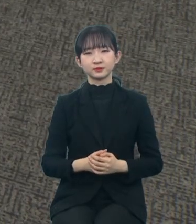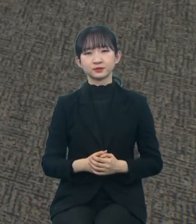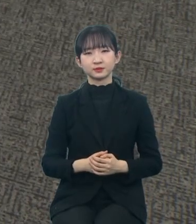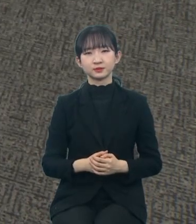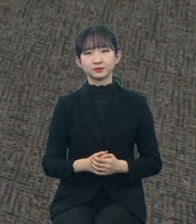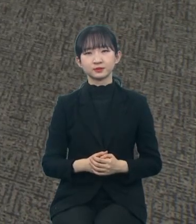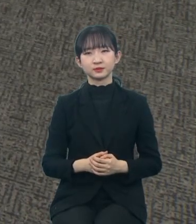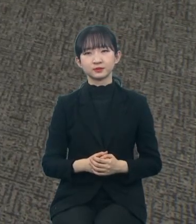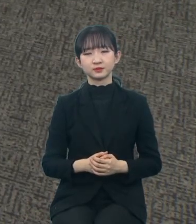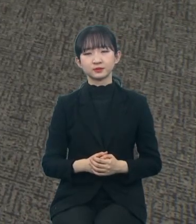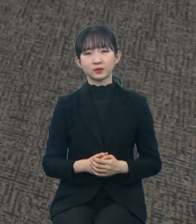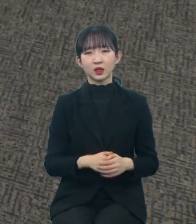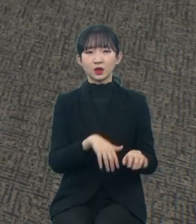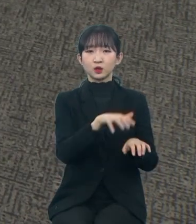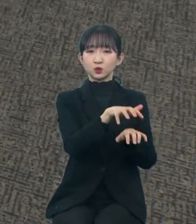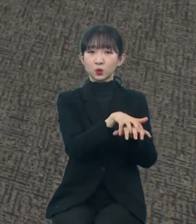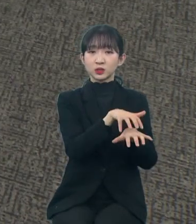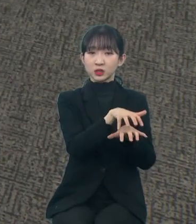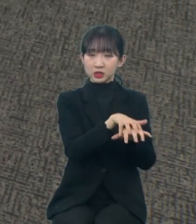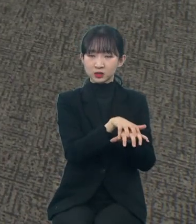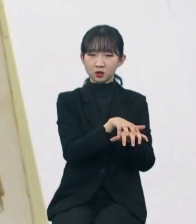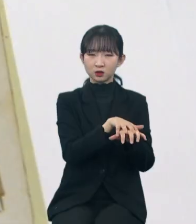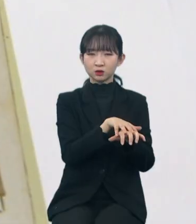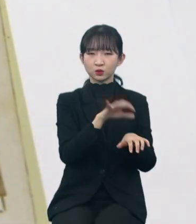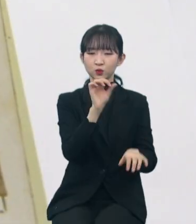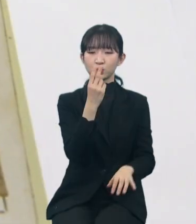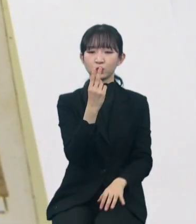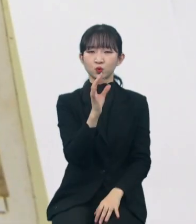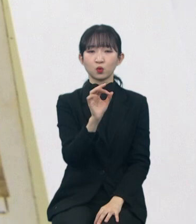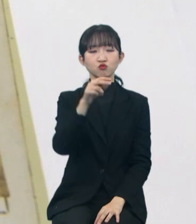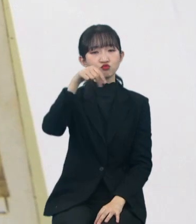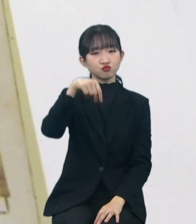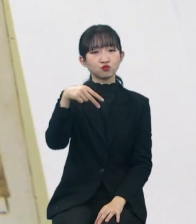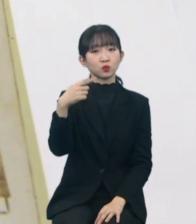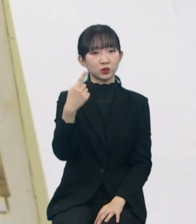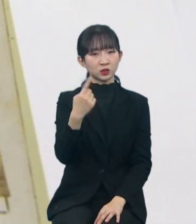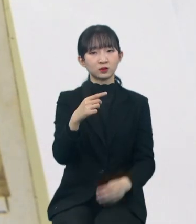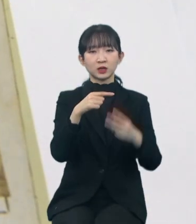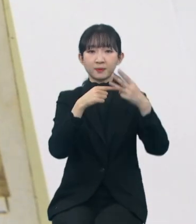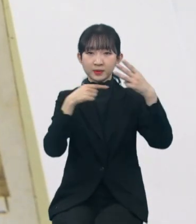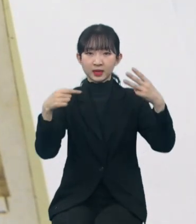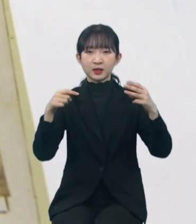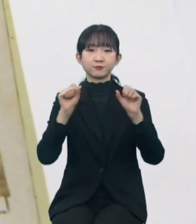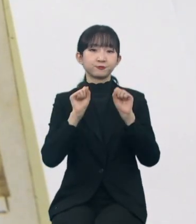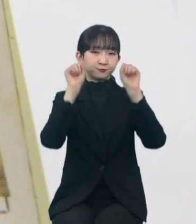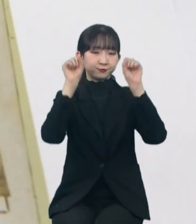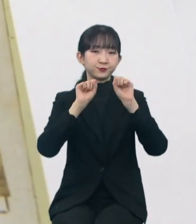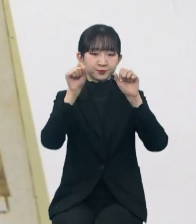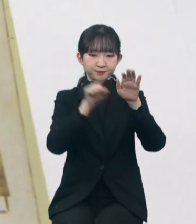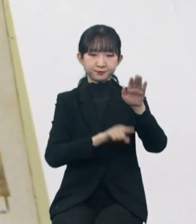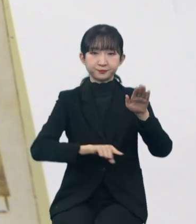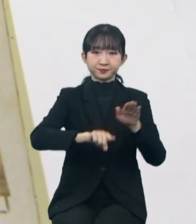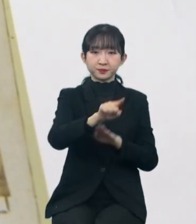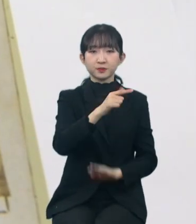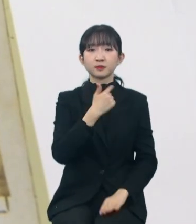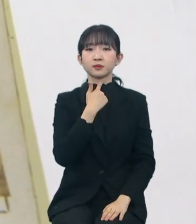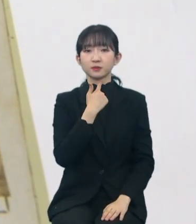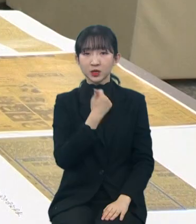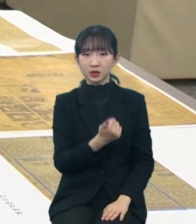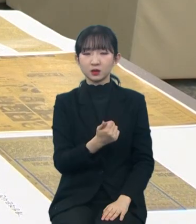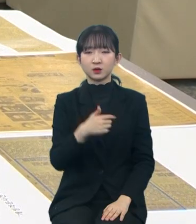혈성단을 조직해 용유도 3.1 만세 시위를 주도한 혐의로 체포돼 징역 1년 6월형을 받은 조명원